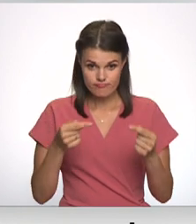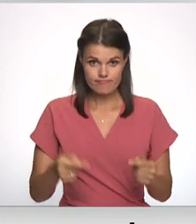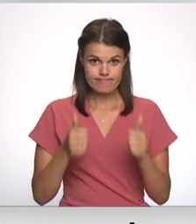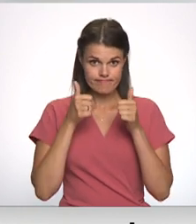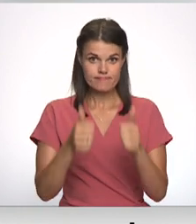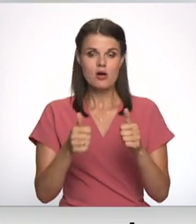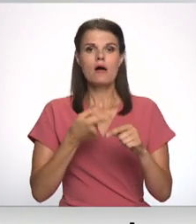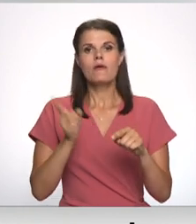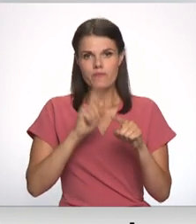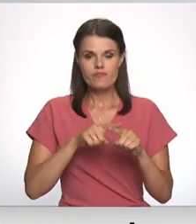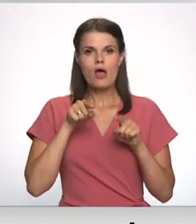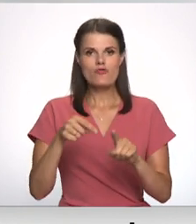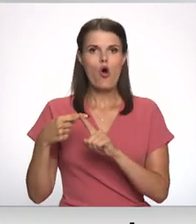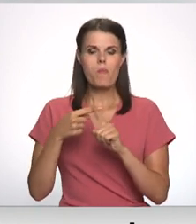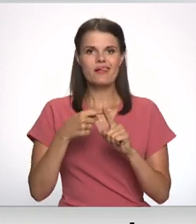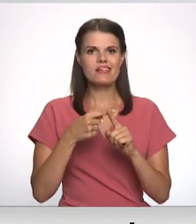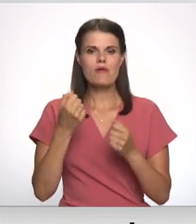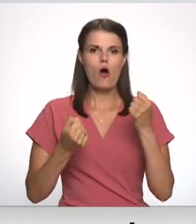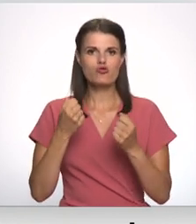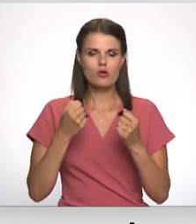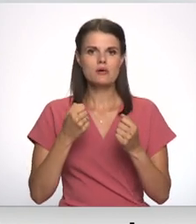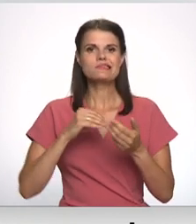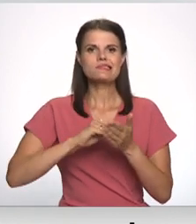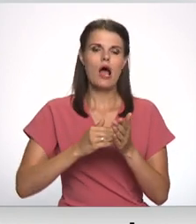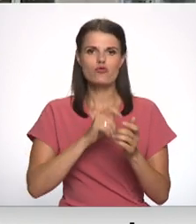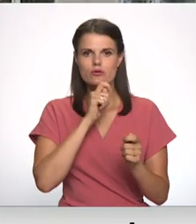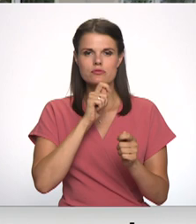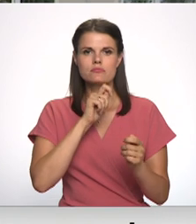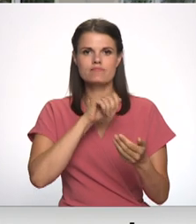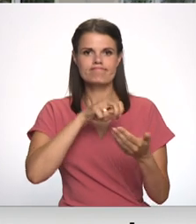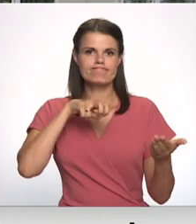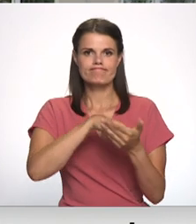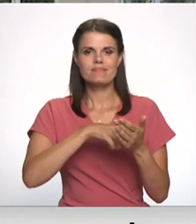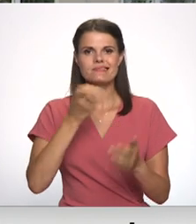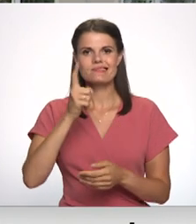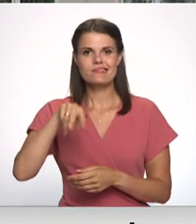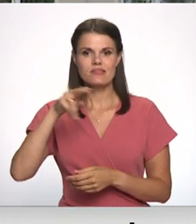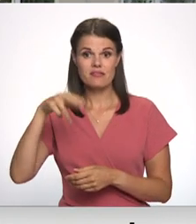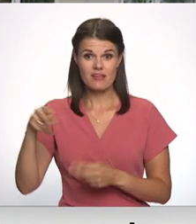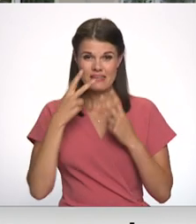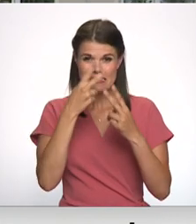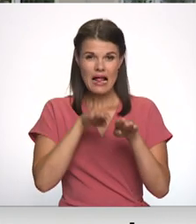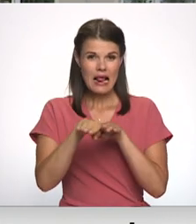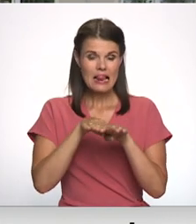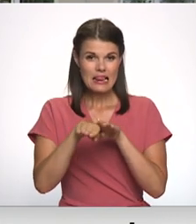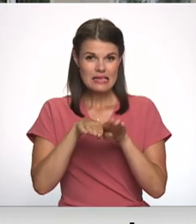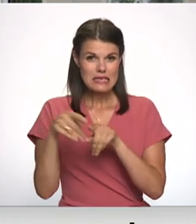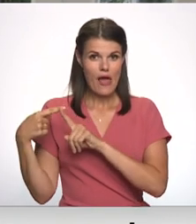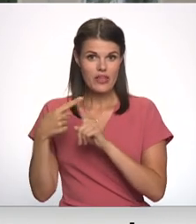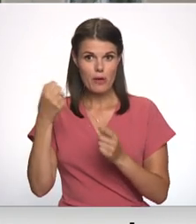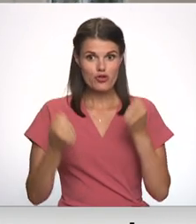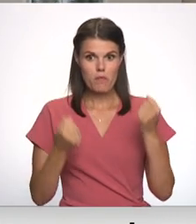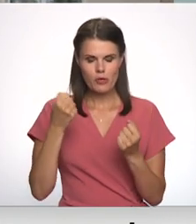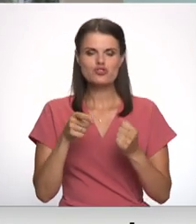tad operatīvā transporta līdzekļa statusu reģistrē ceļu satiksmes drošības direkcijā. Un tas, ka transports izskatās tik līdzīgs dienesta auto, ir